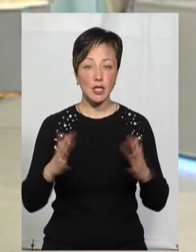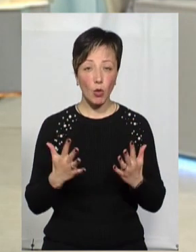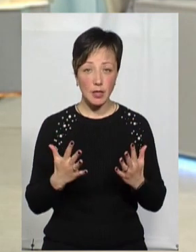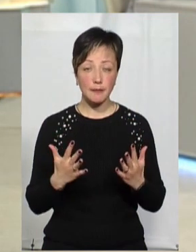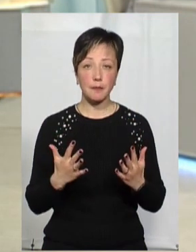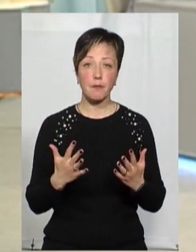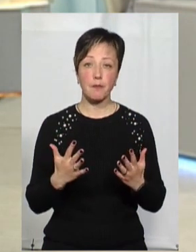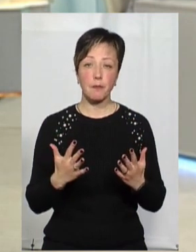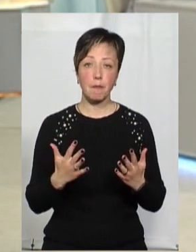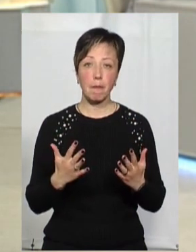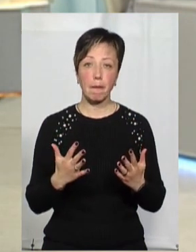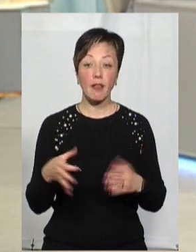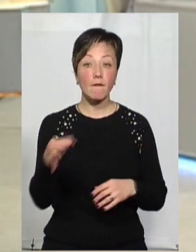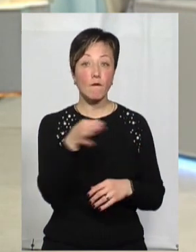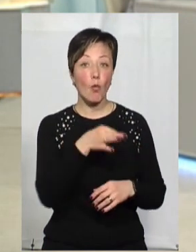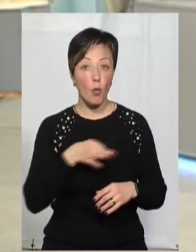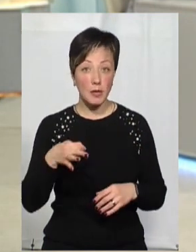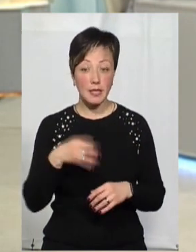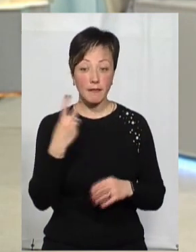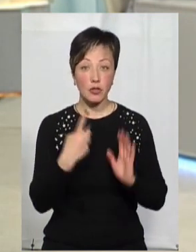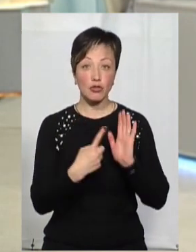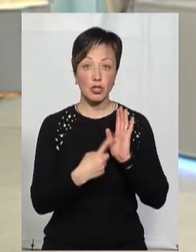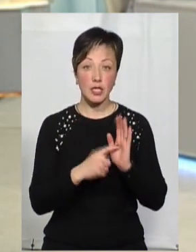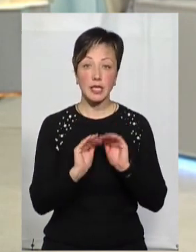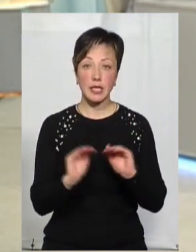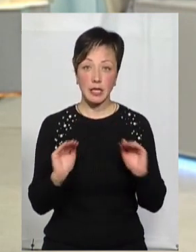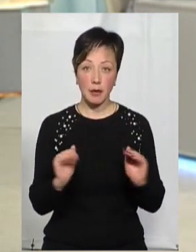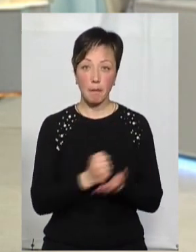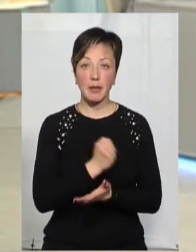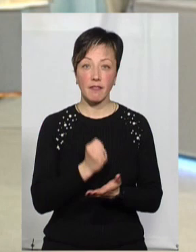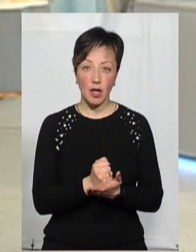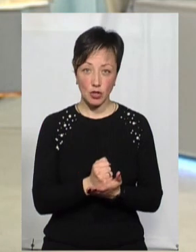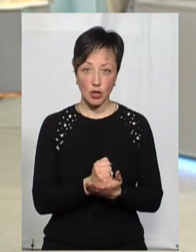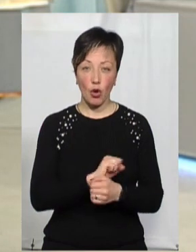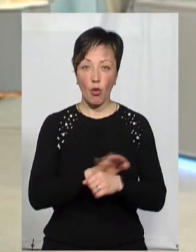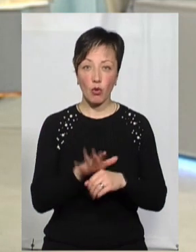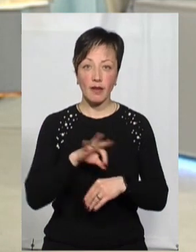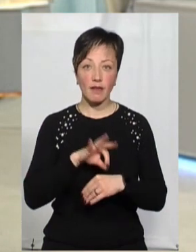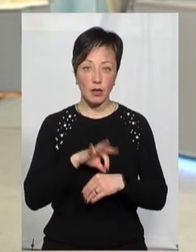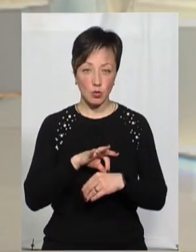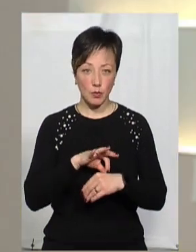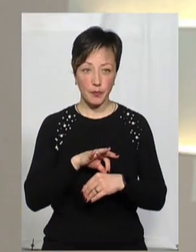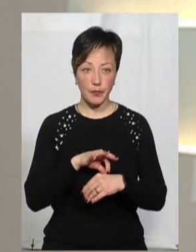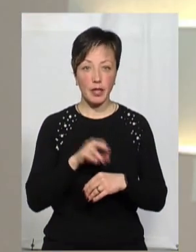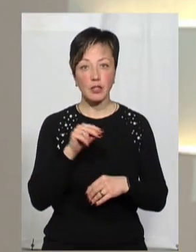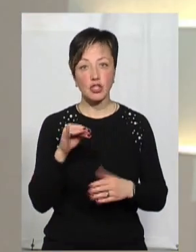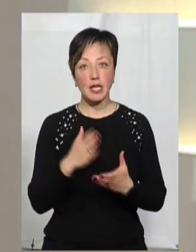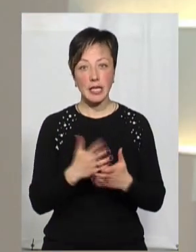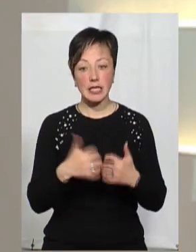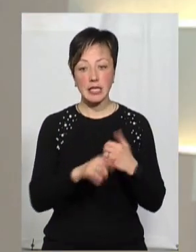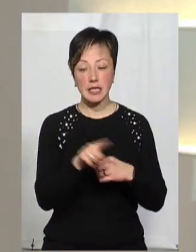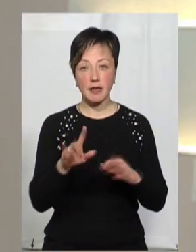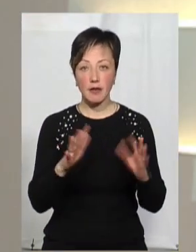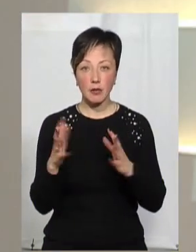ситуації. В області у 26 дітей підтверджено коронавірус. Чи є серед